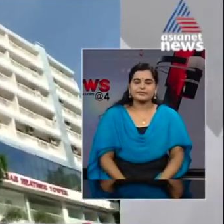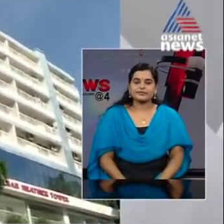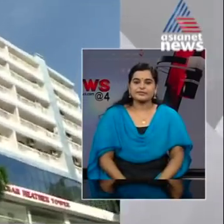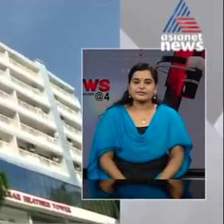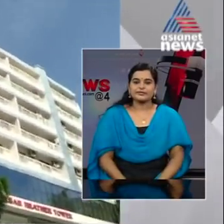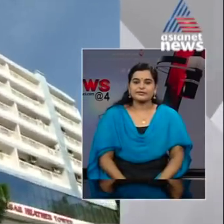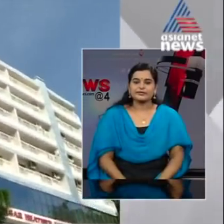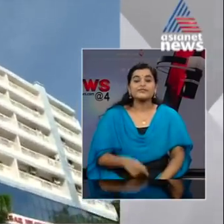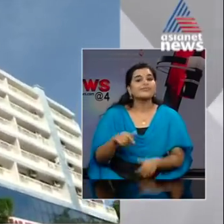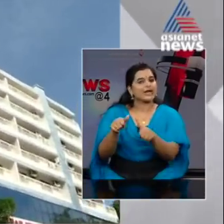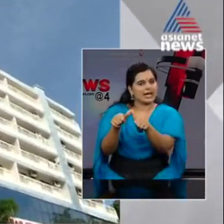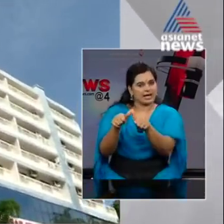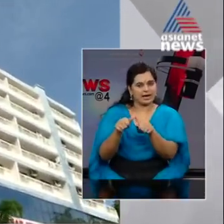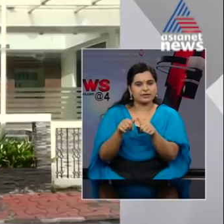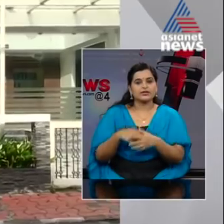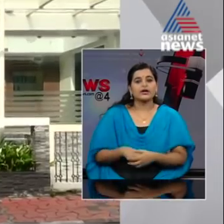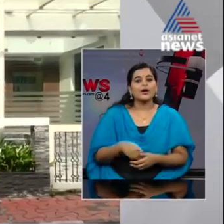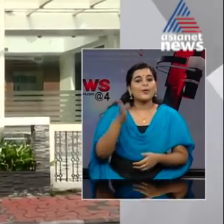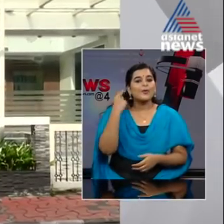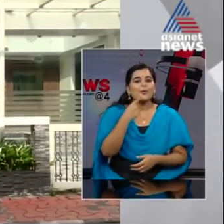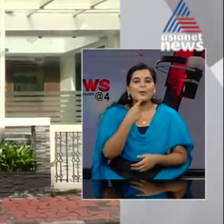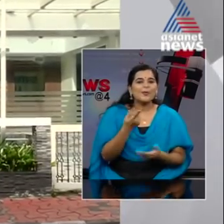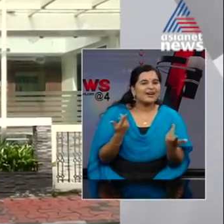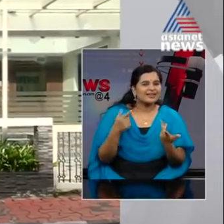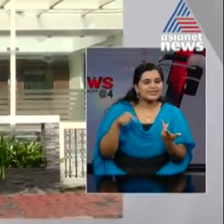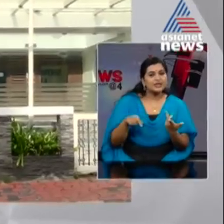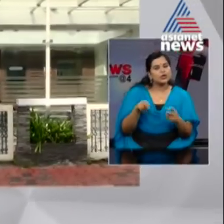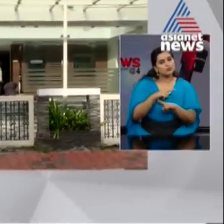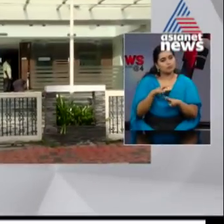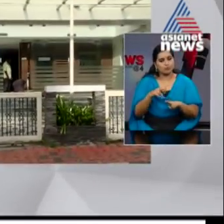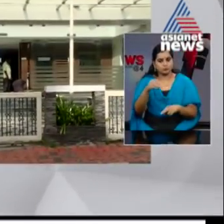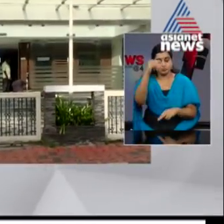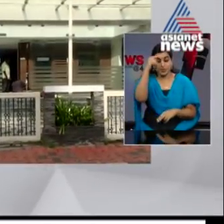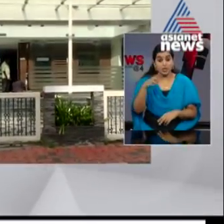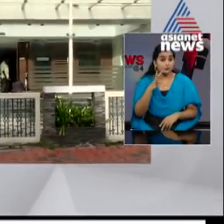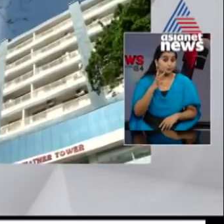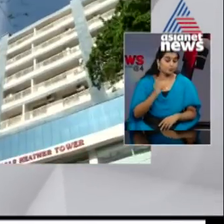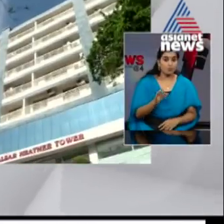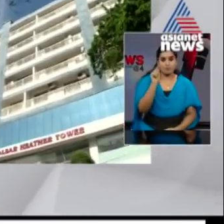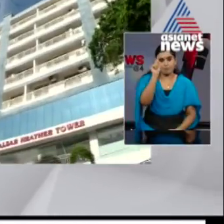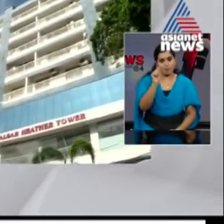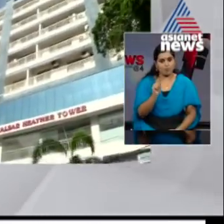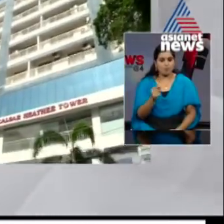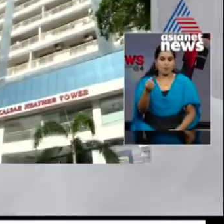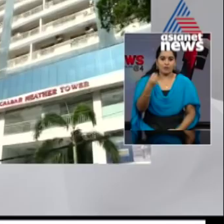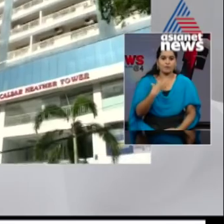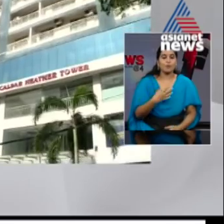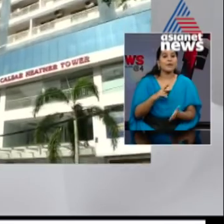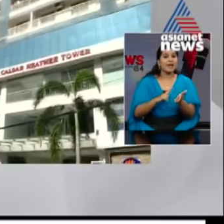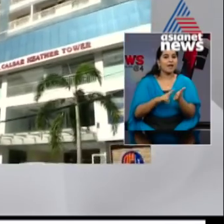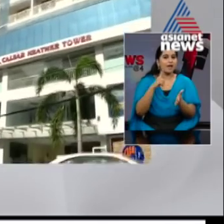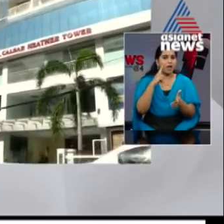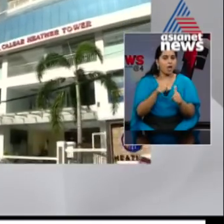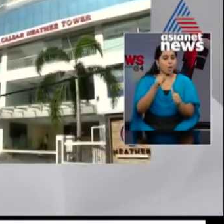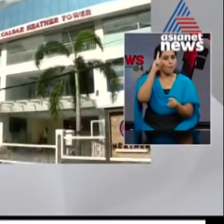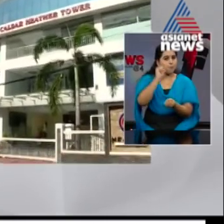മൊഴിയുടെ വിശദാംശങ്ങൾ പുറത്തു വന്നിട്ടില്ല. പക്ഷേ ഈ മൊഴി ഏറെ പ്രാധാന്യമുള്ളതാണ്. കാരണം ശിവശങ്കറിനെ ചോദ്യം ചെയ്യുന്നതിന് മുമ്പാണ് NIA സംഘം സുരേഷിന്റെ,